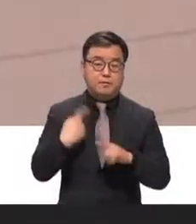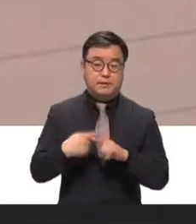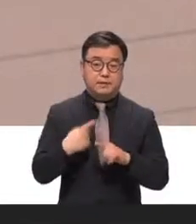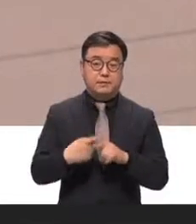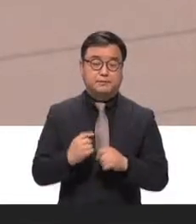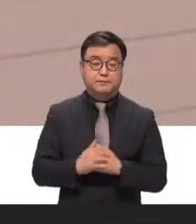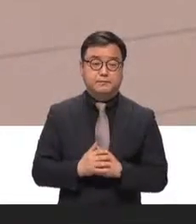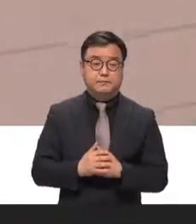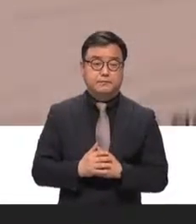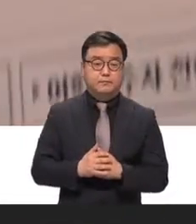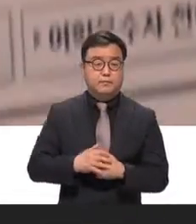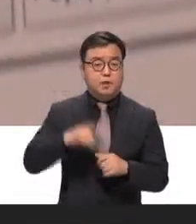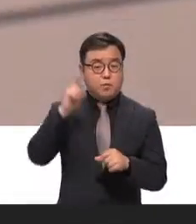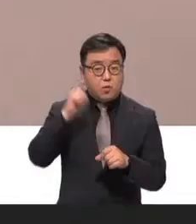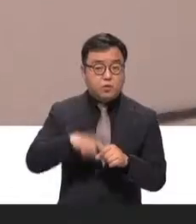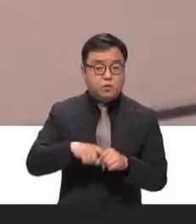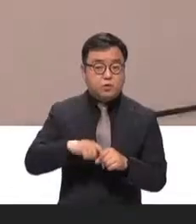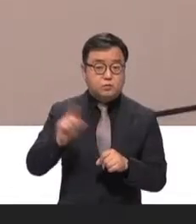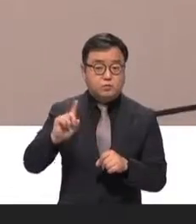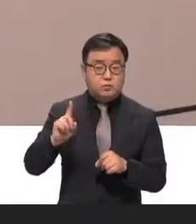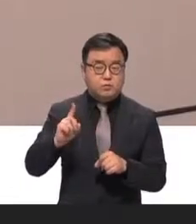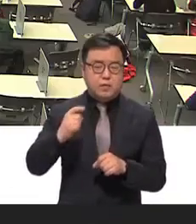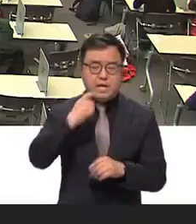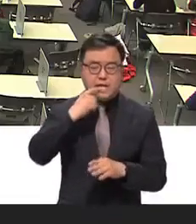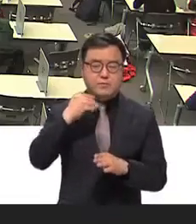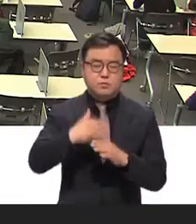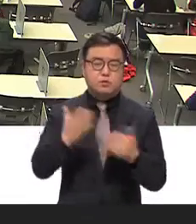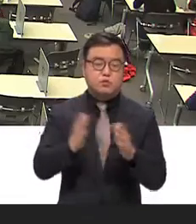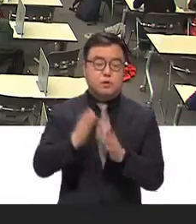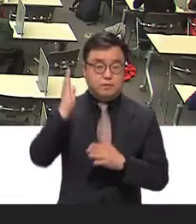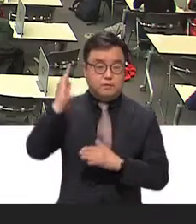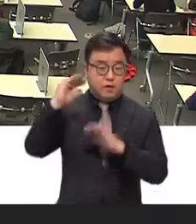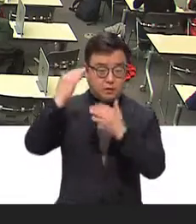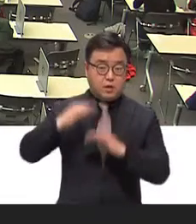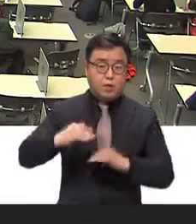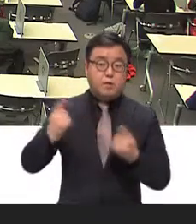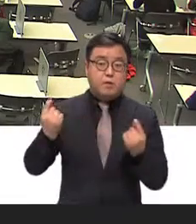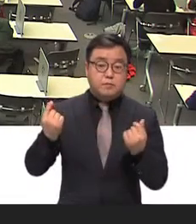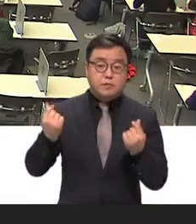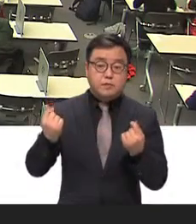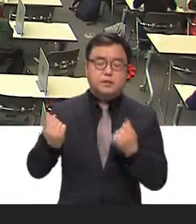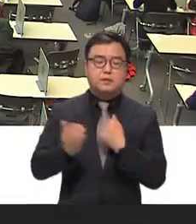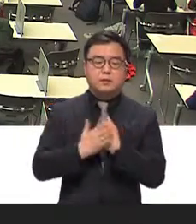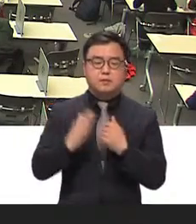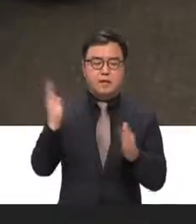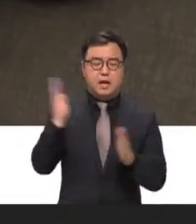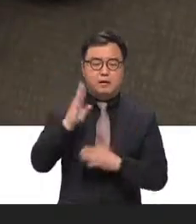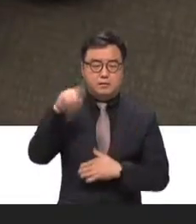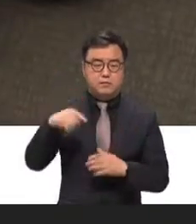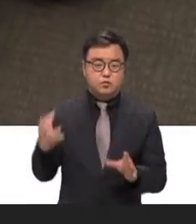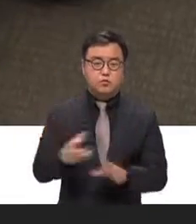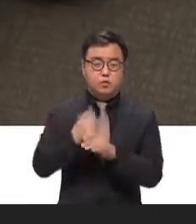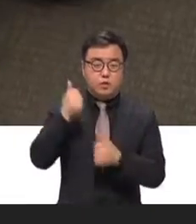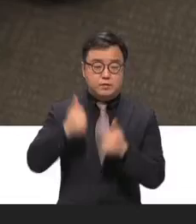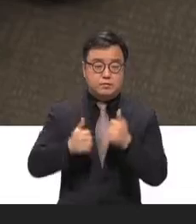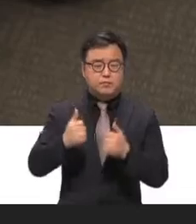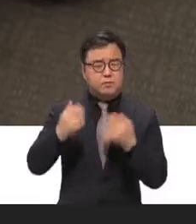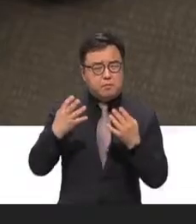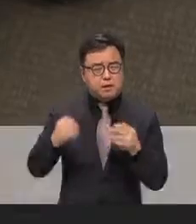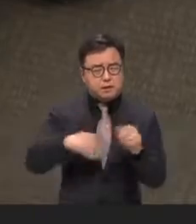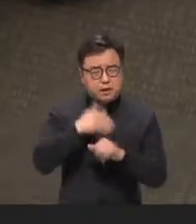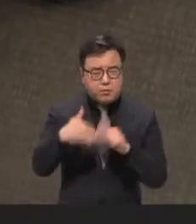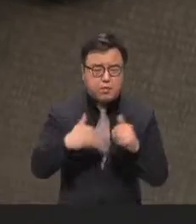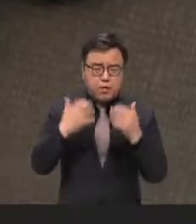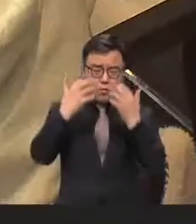네. 그 취지는 이제 아까 더불어민주당과 유사합니다. 네, 네. 그래서 지금 학생부 종합 전형이 많은 경우 좀 고통을 좀 주고 있는